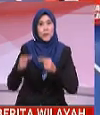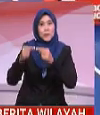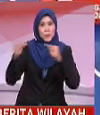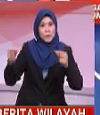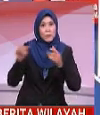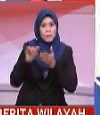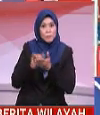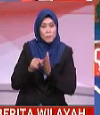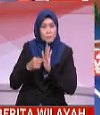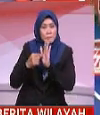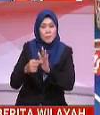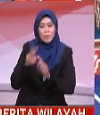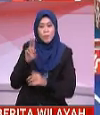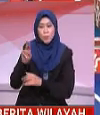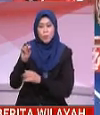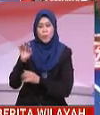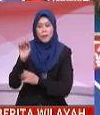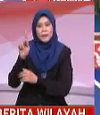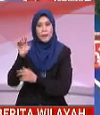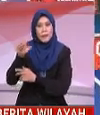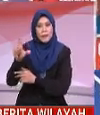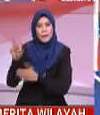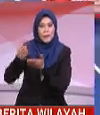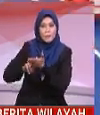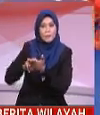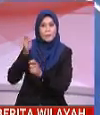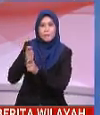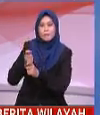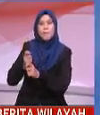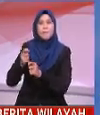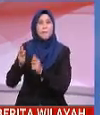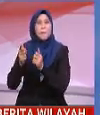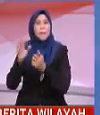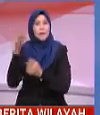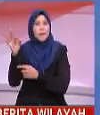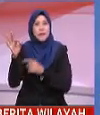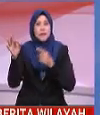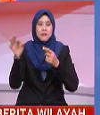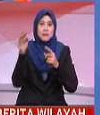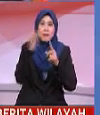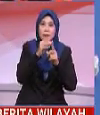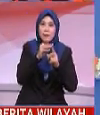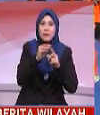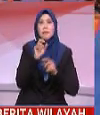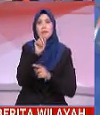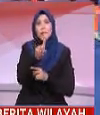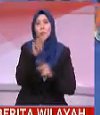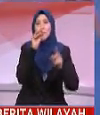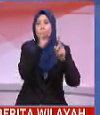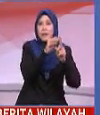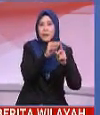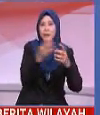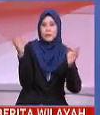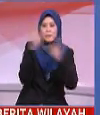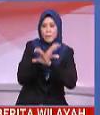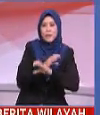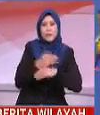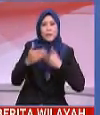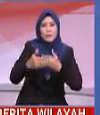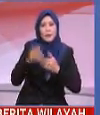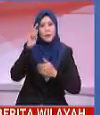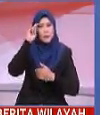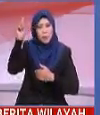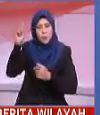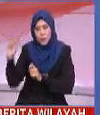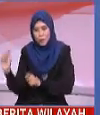Keputusan itu menyaksikan Uni KL mengekalkan rekod tanpa kalah dengan 19 mata, satu mata mengatasi pencabar terdekat